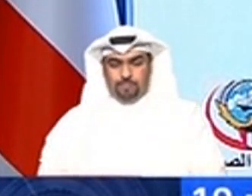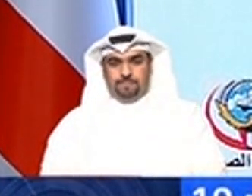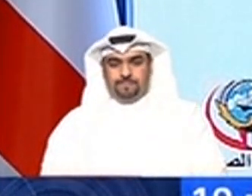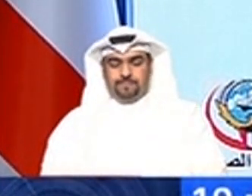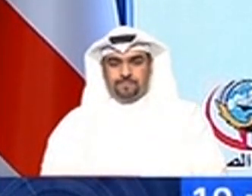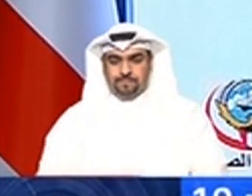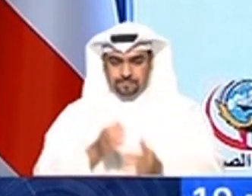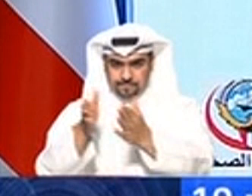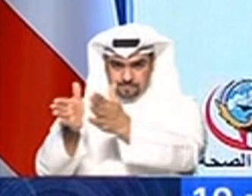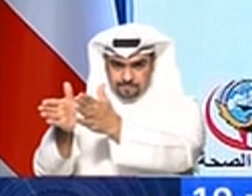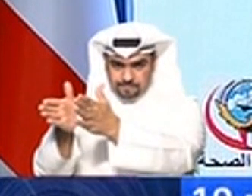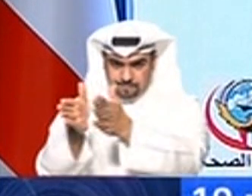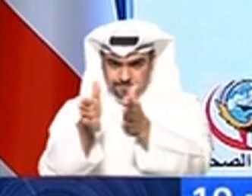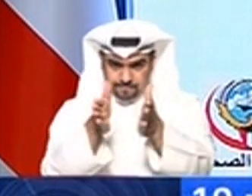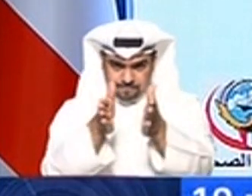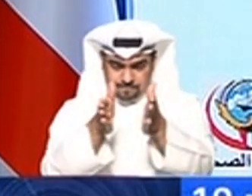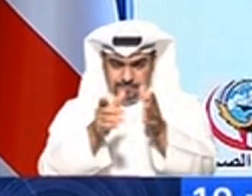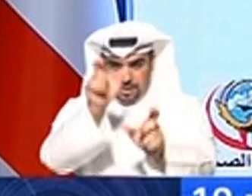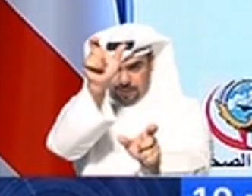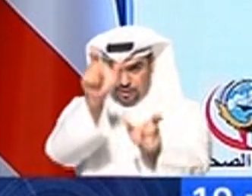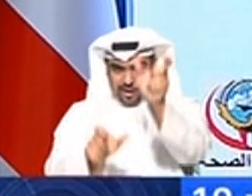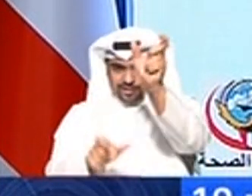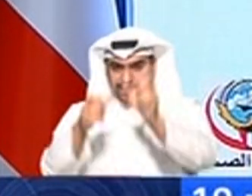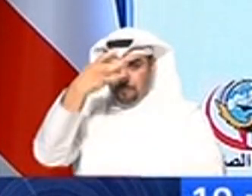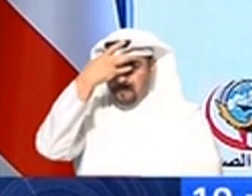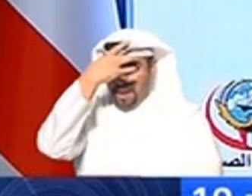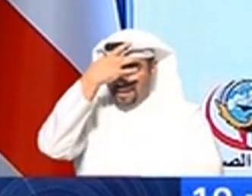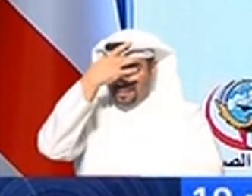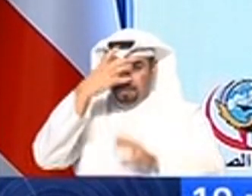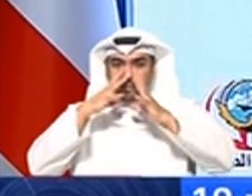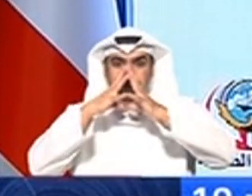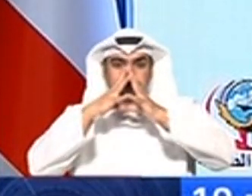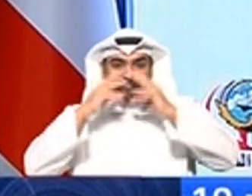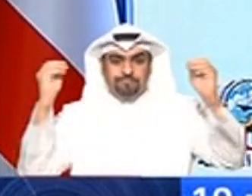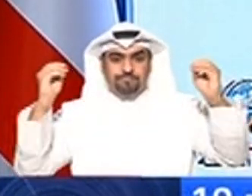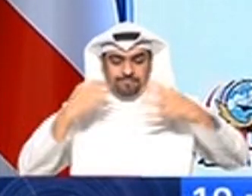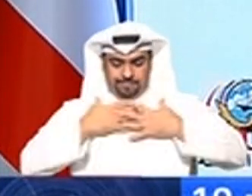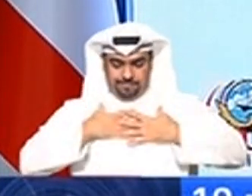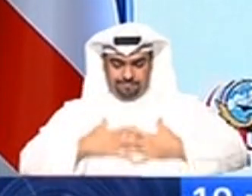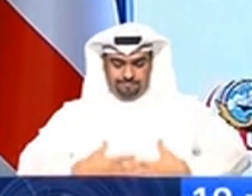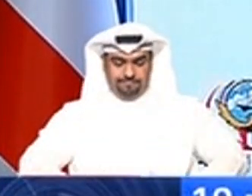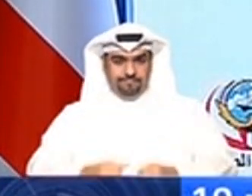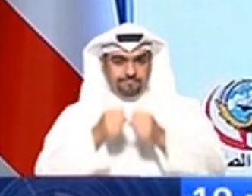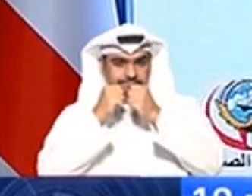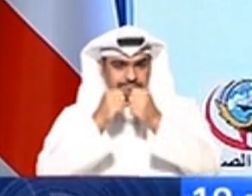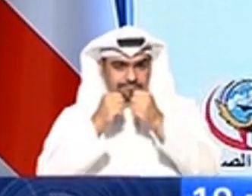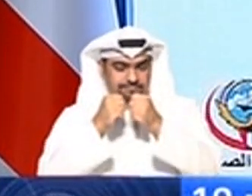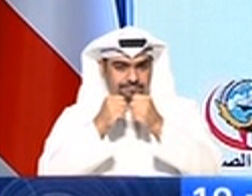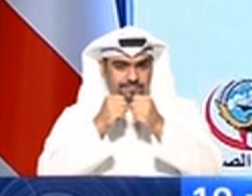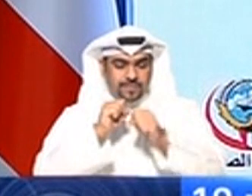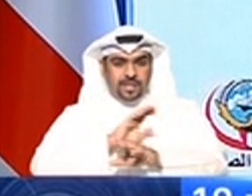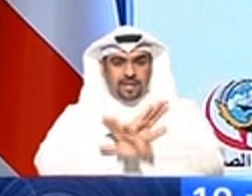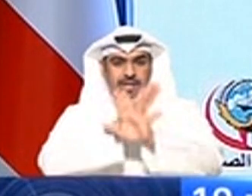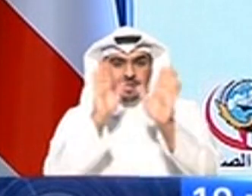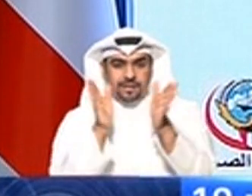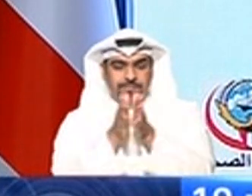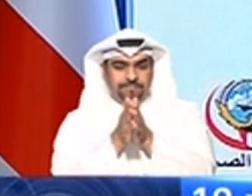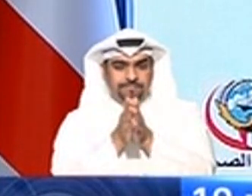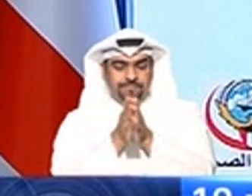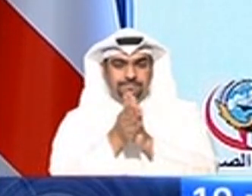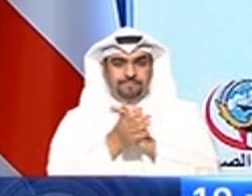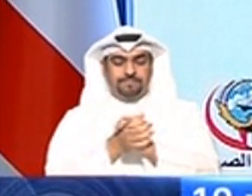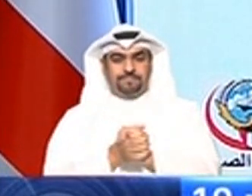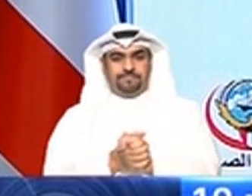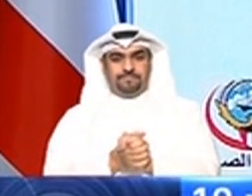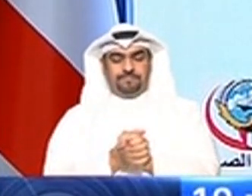التي تماثلت للشفاء من الذين كانوا قد أصيبوا بمرض كوفيد-19 في دولة الكويت